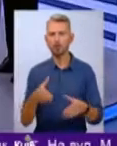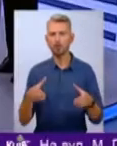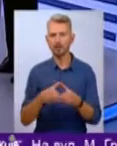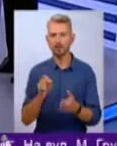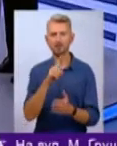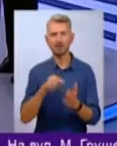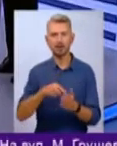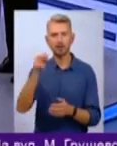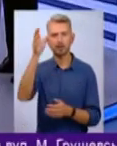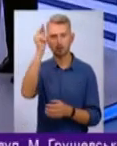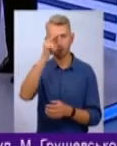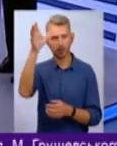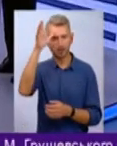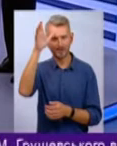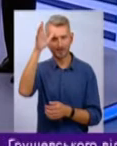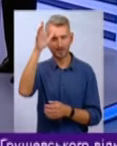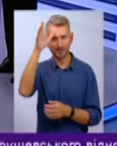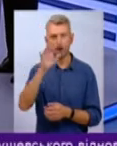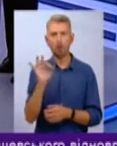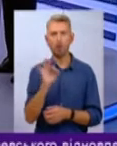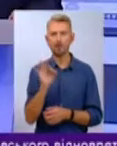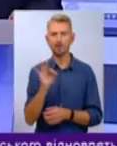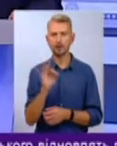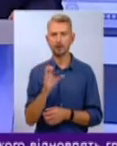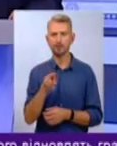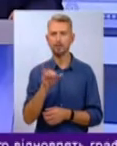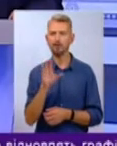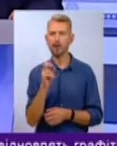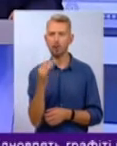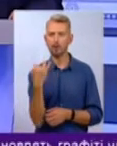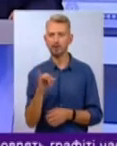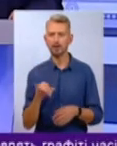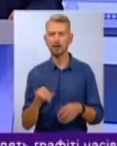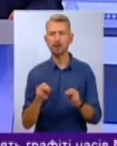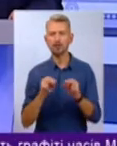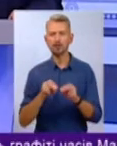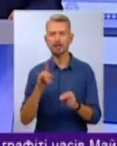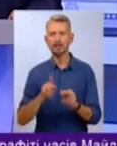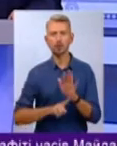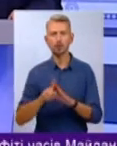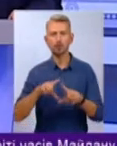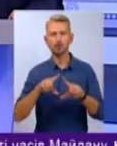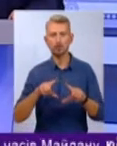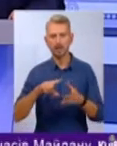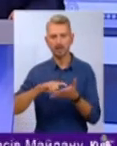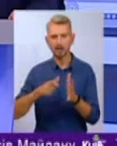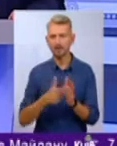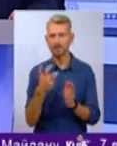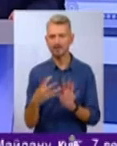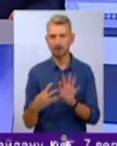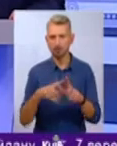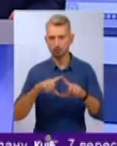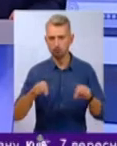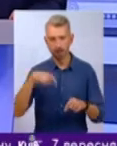з питань науки і освіти Олександр Співаковський, вчитель із початкових класів номер 309